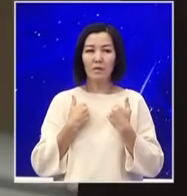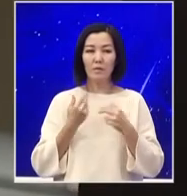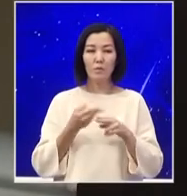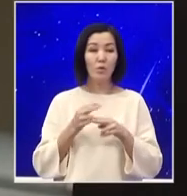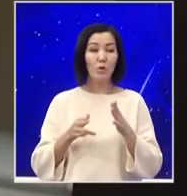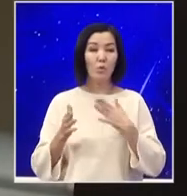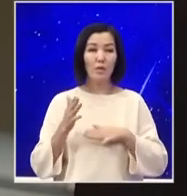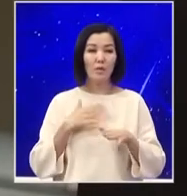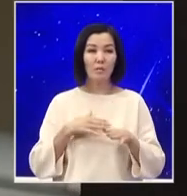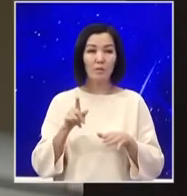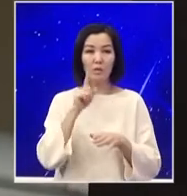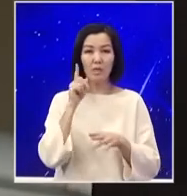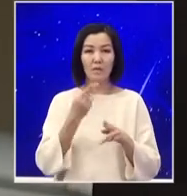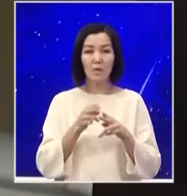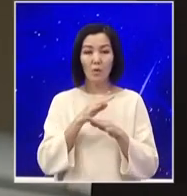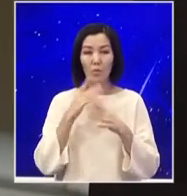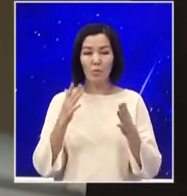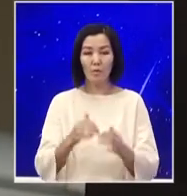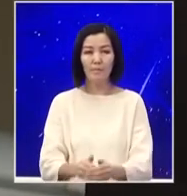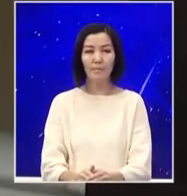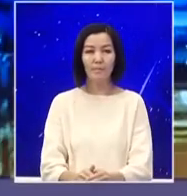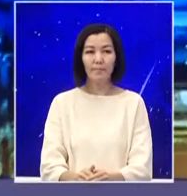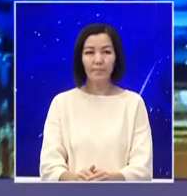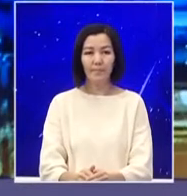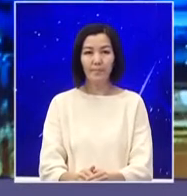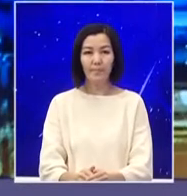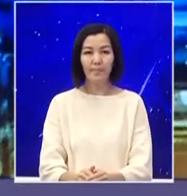қуанамыз. Ондай жастар қазір көбейіп жатыр.